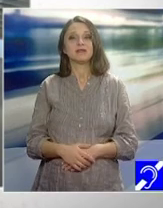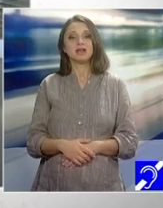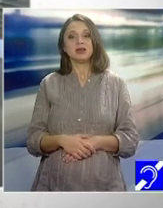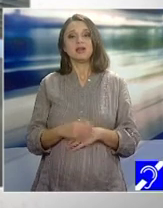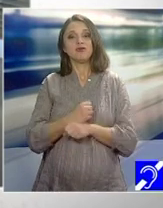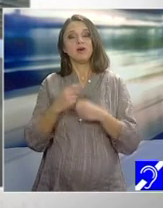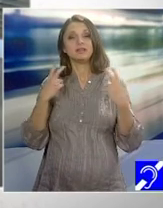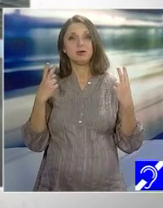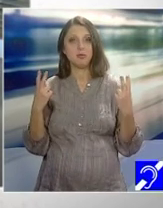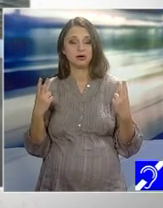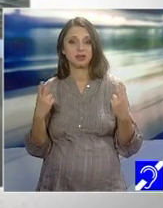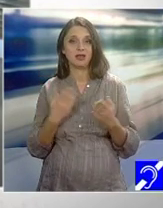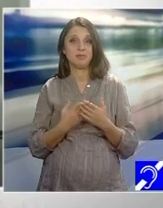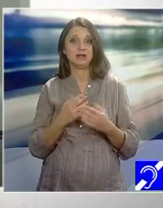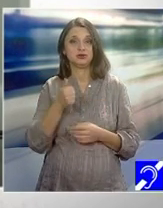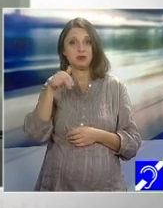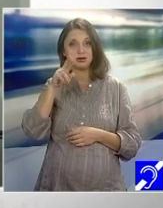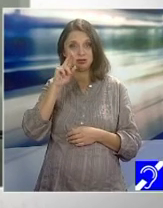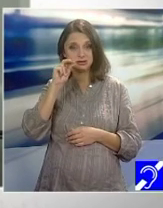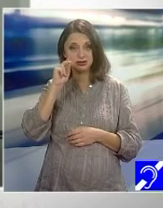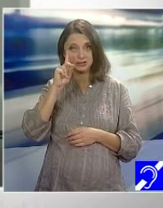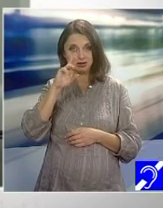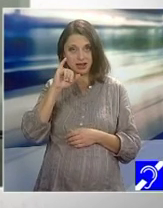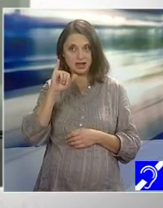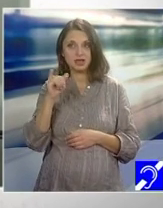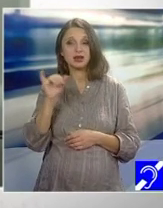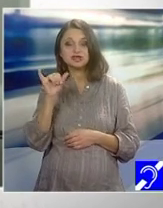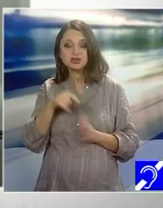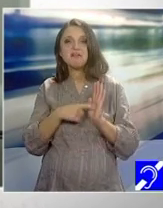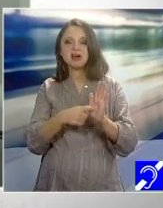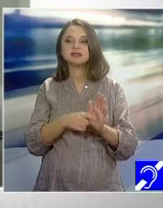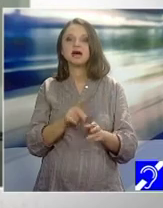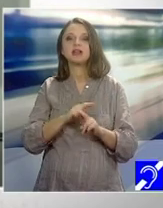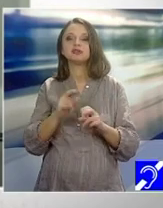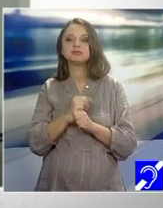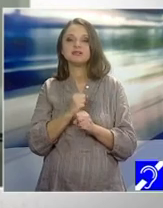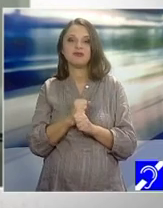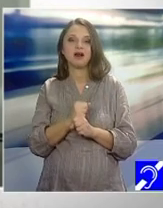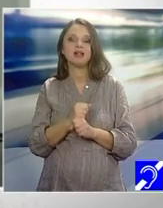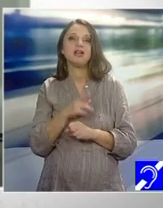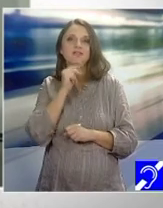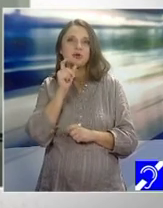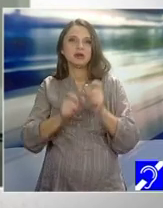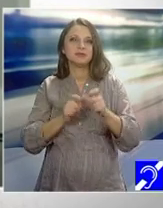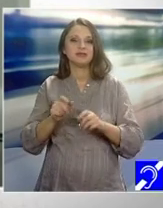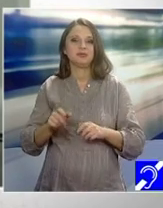contat, cel puțin pentru Andrei, faptul că cineva a venit și a arătat cum să facă un lucru. Adică vorbim despre formare sau